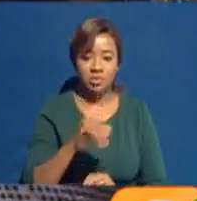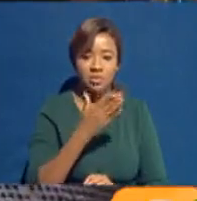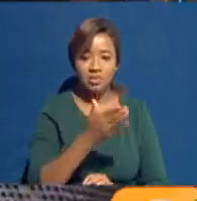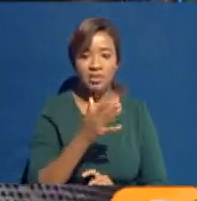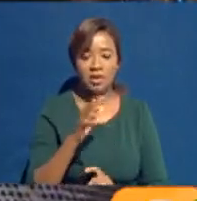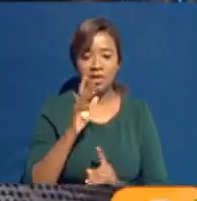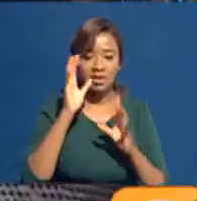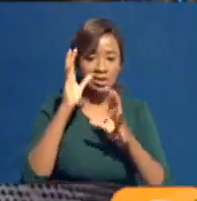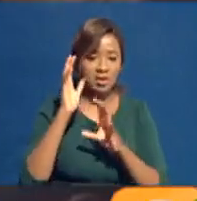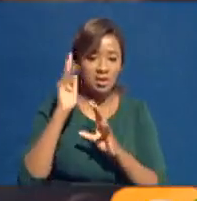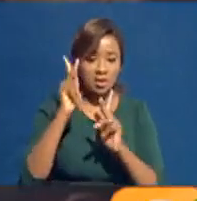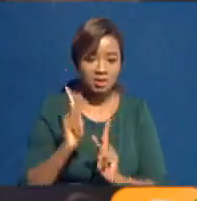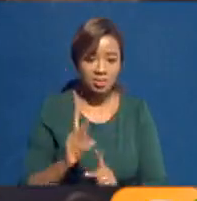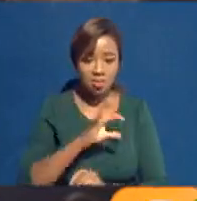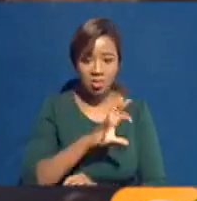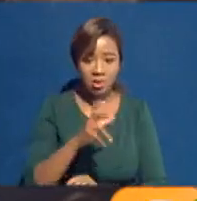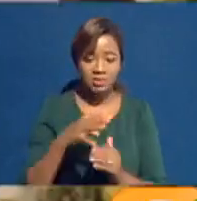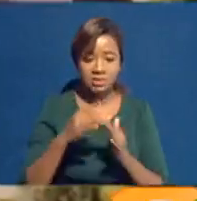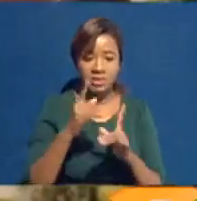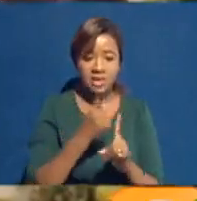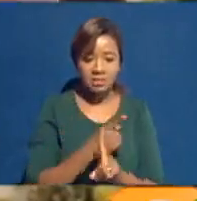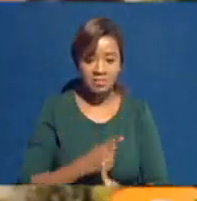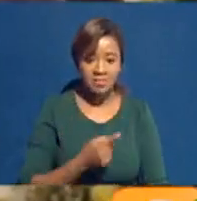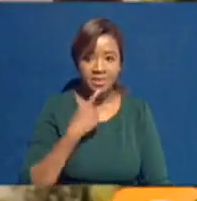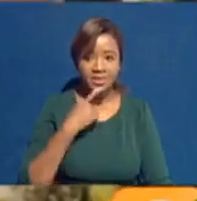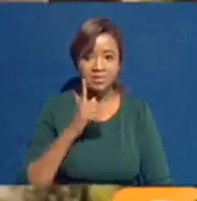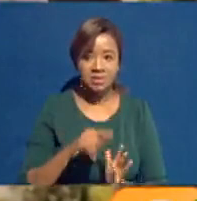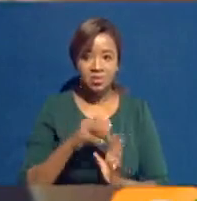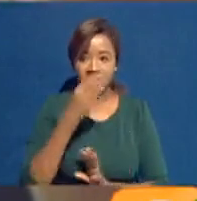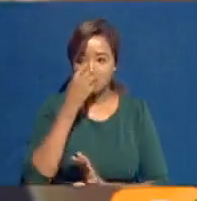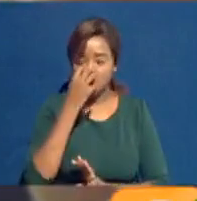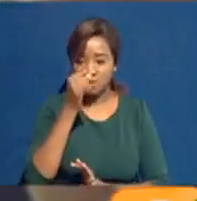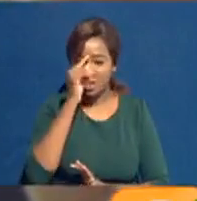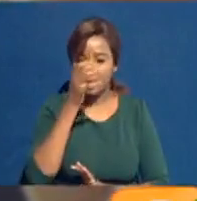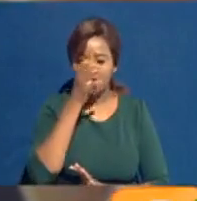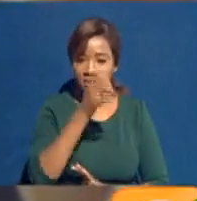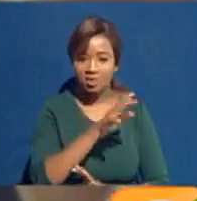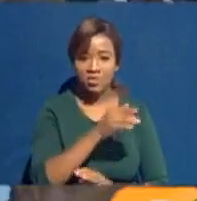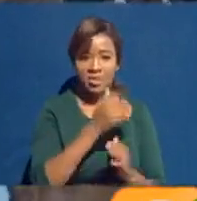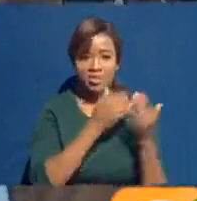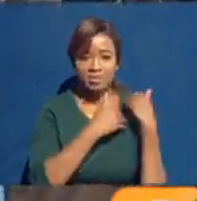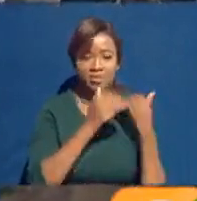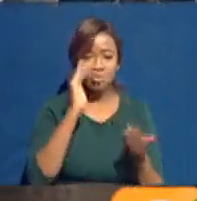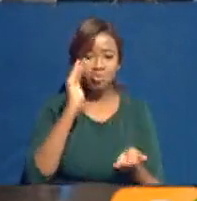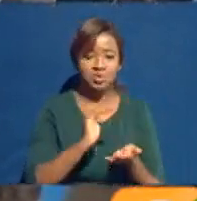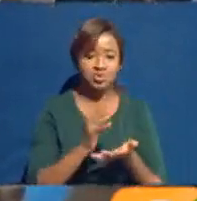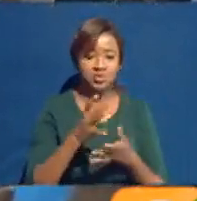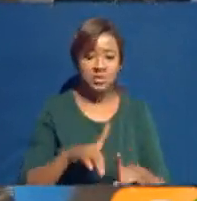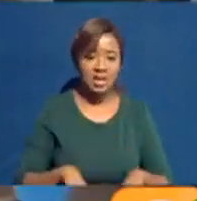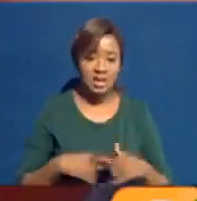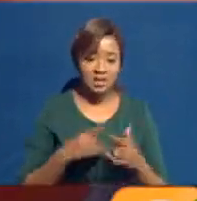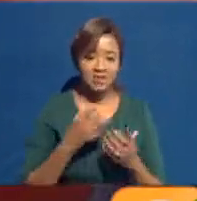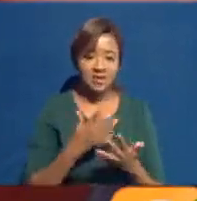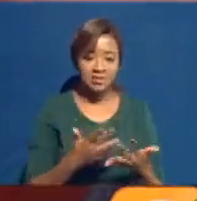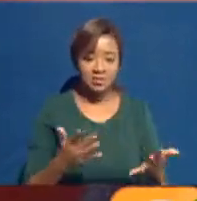Nyaera, kaunti ya Kisumu, viongozi wa upinzani wamesema serikali ya William Ruto imepuuza matakwa yao ya kupunguzwa kwa gharama ya maisha. Na viongozi